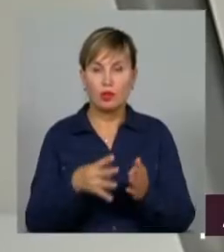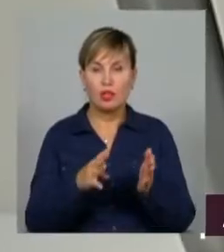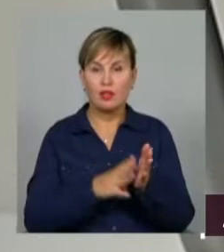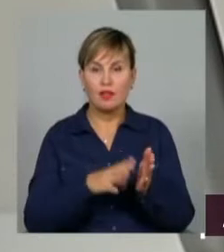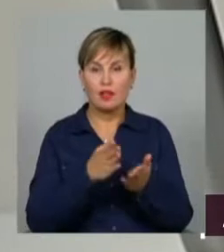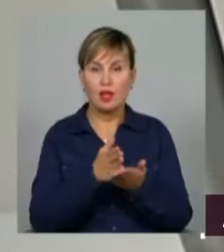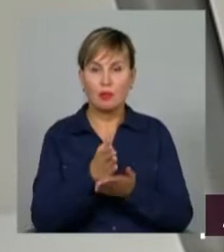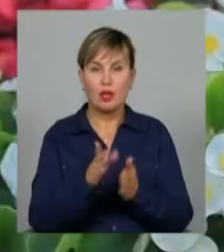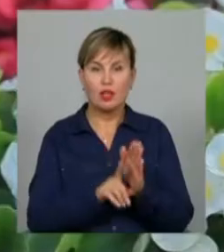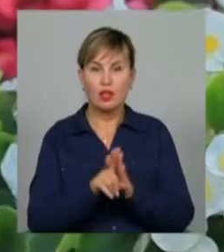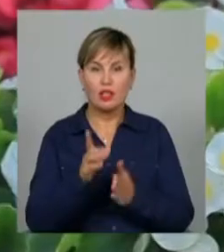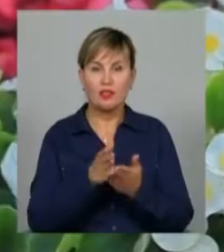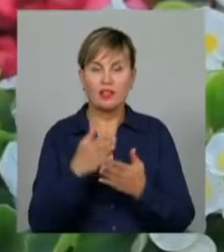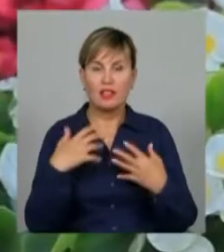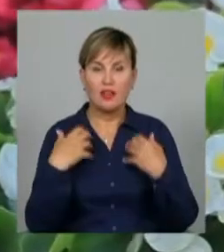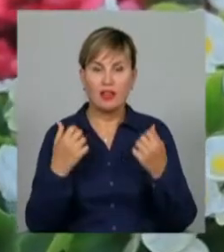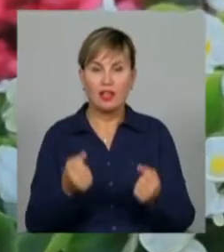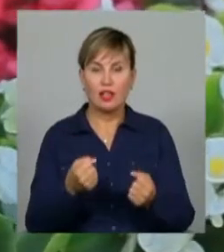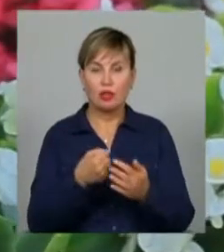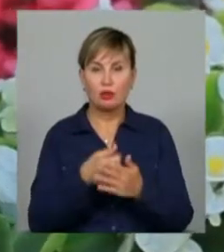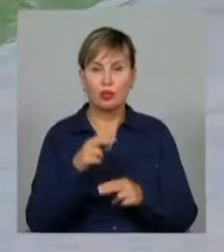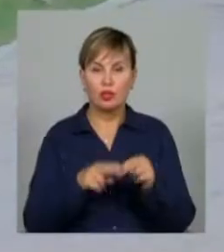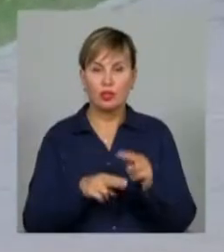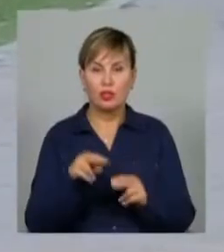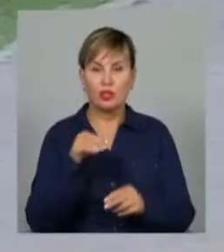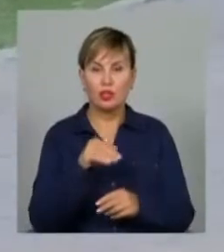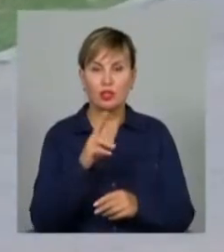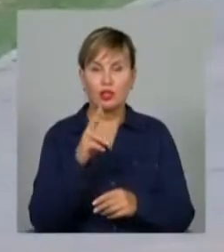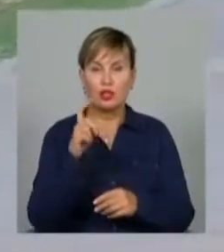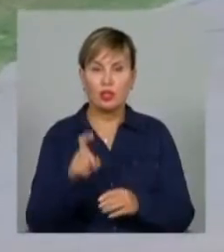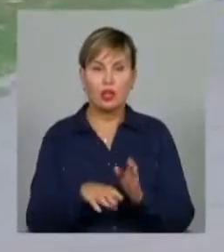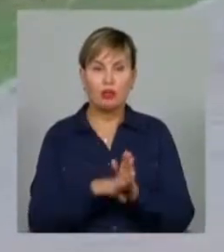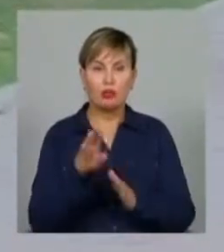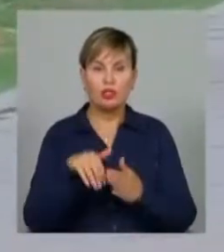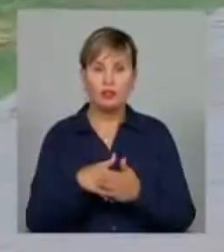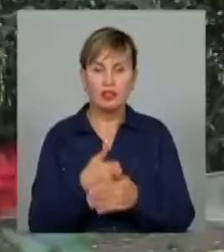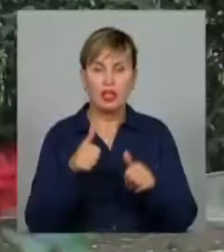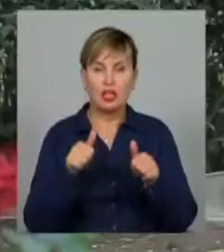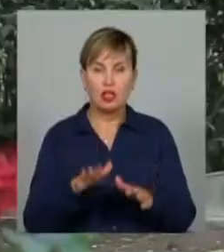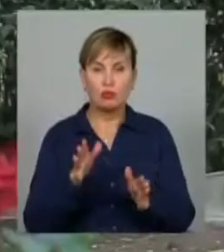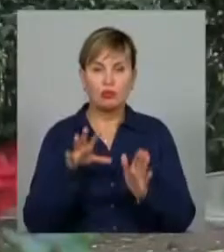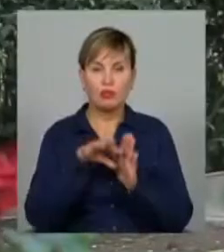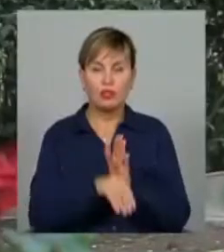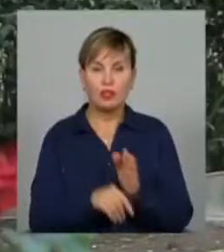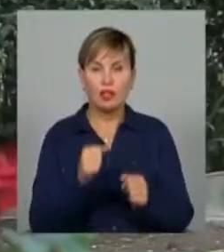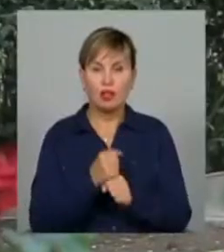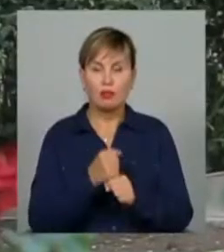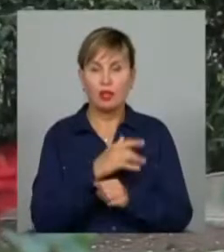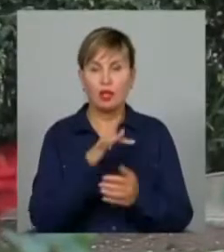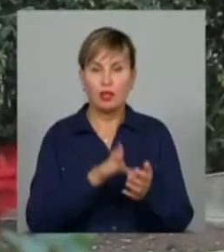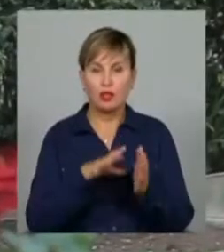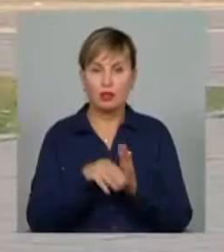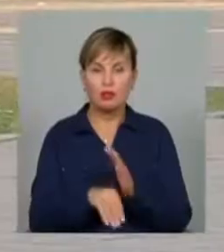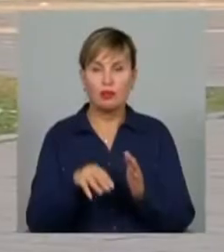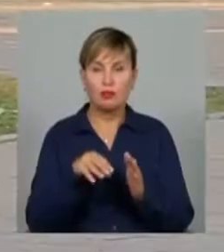направлениям, начиная от сферы здравоохранения до строительства и ЖКХ. Лучшие инновационные решения будут внедрены в работу городских служб в